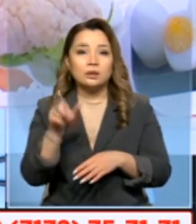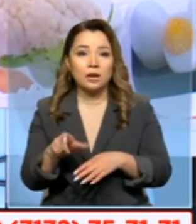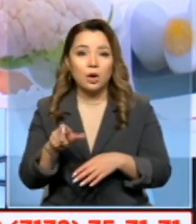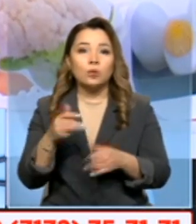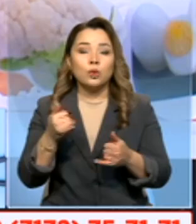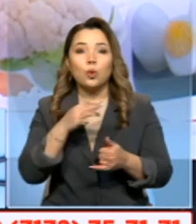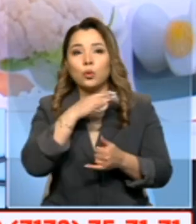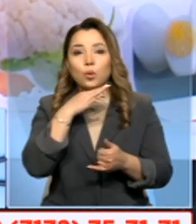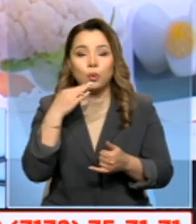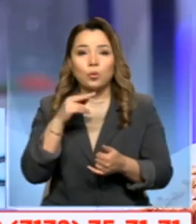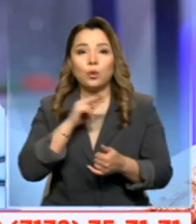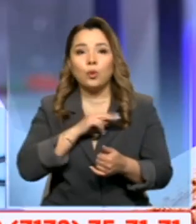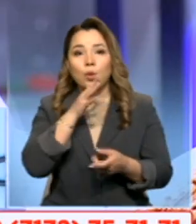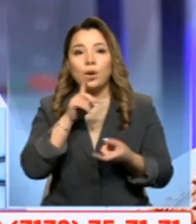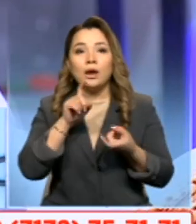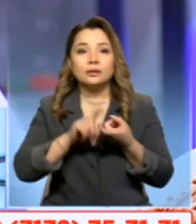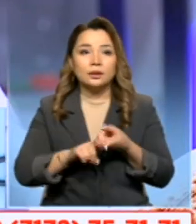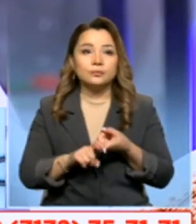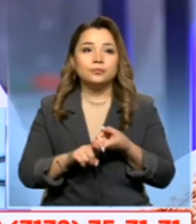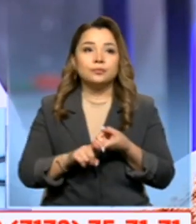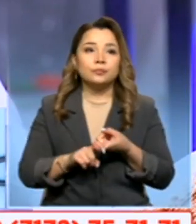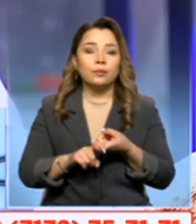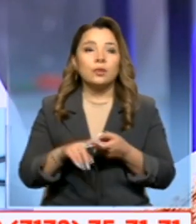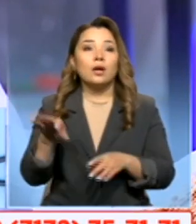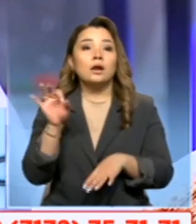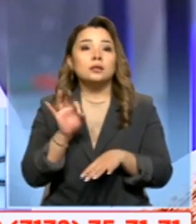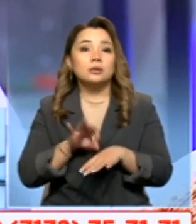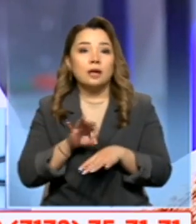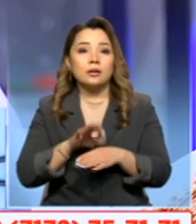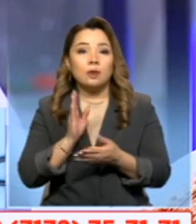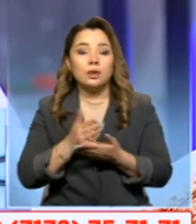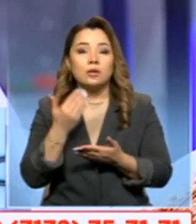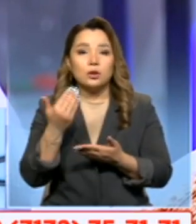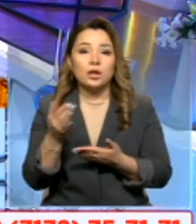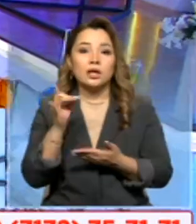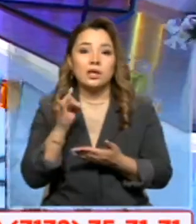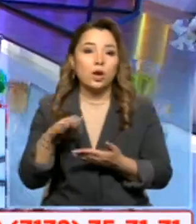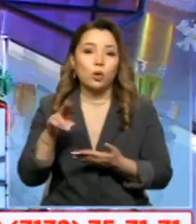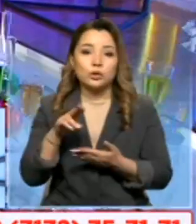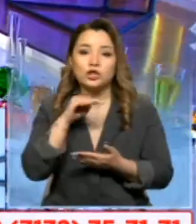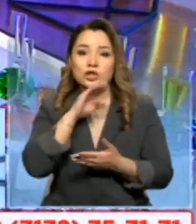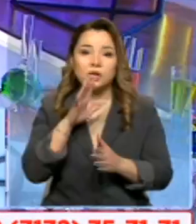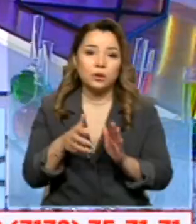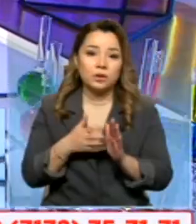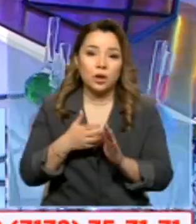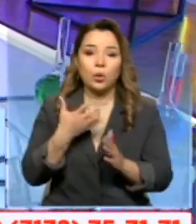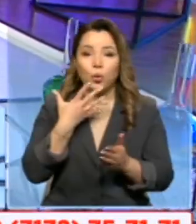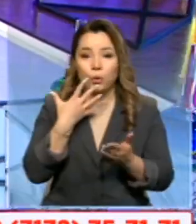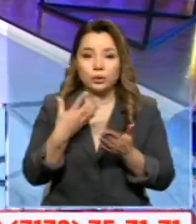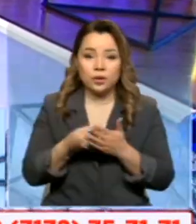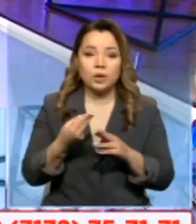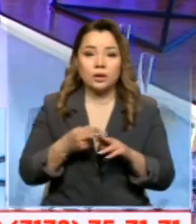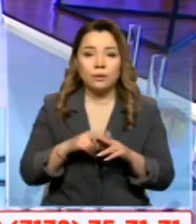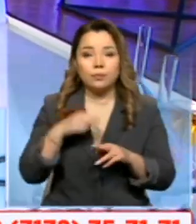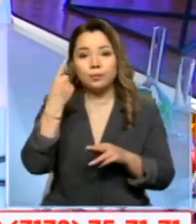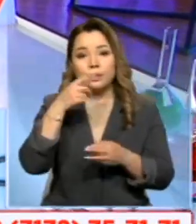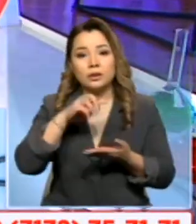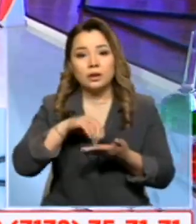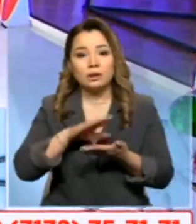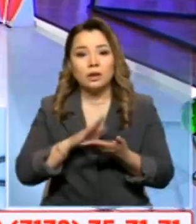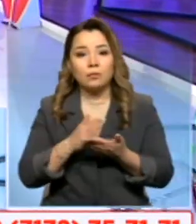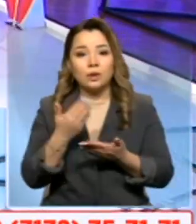гипотиреозбен көп уақытты шалдығып жүрсе, и және де ол йодтың жетіспеушіліктің өзінің бір белгілері бар,